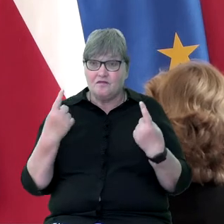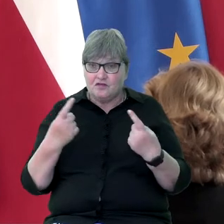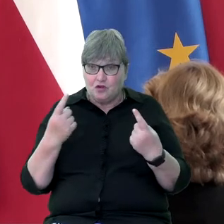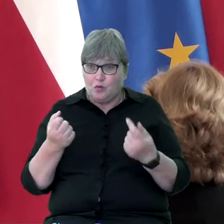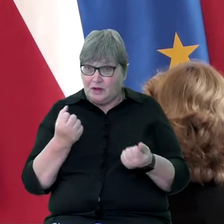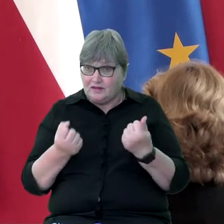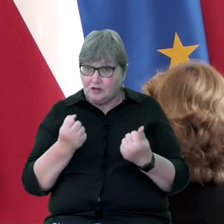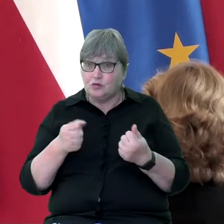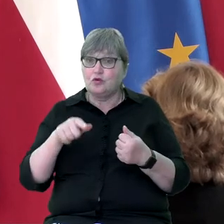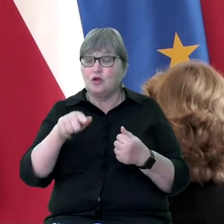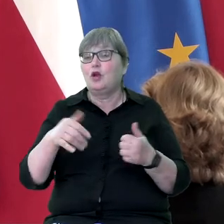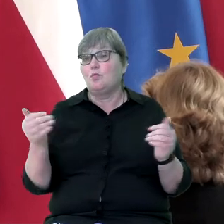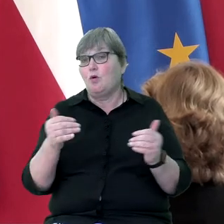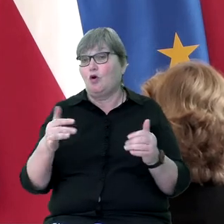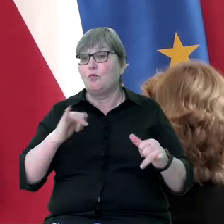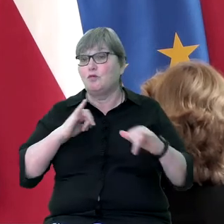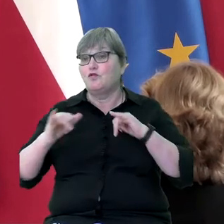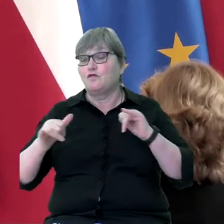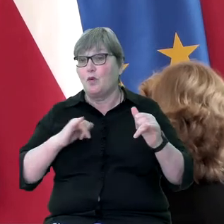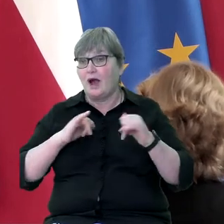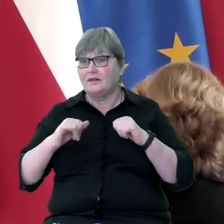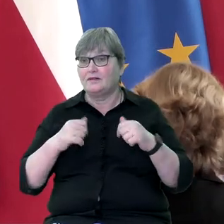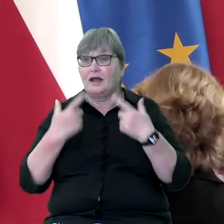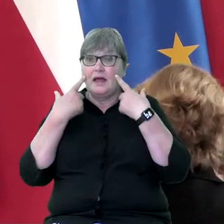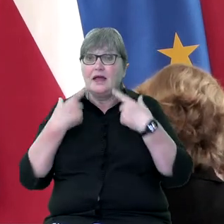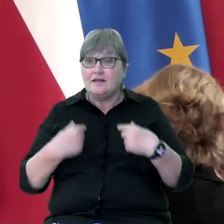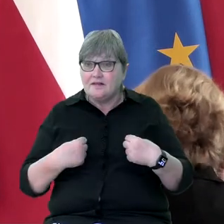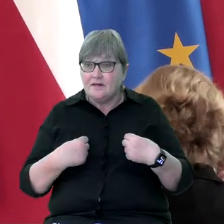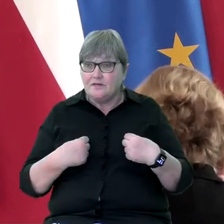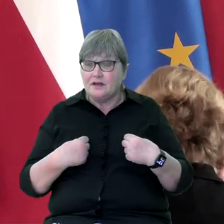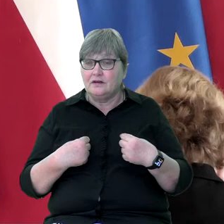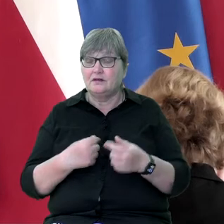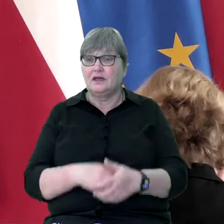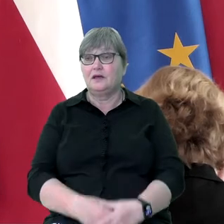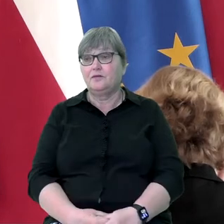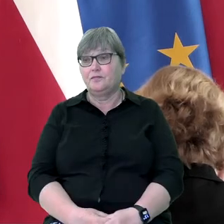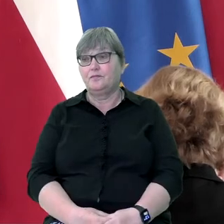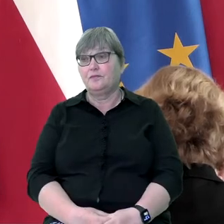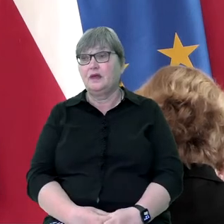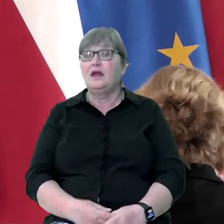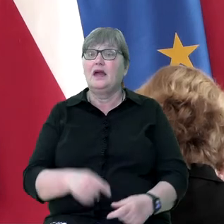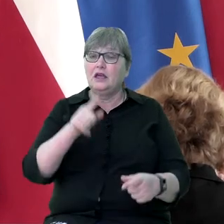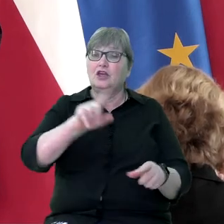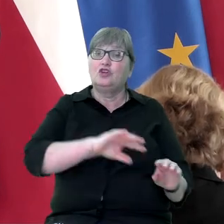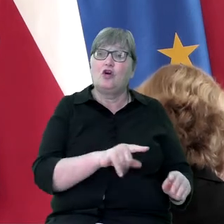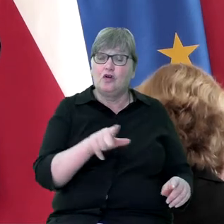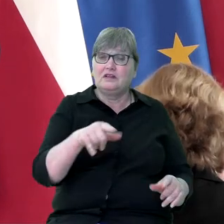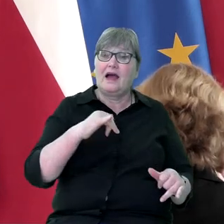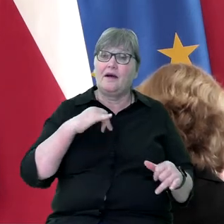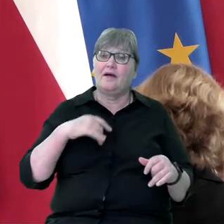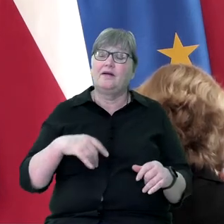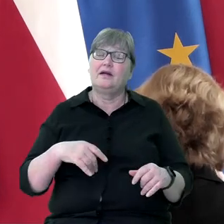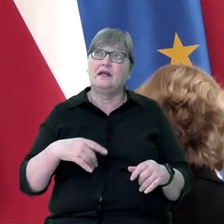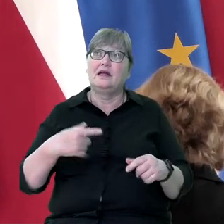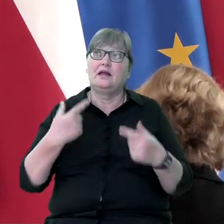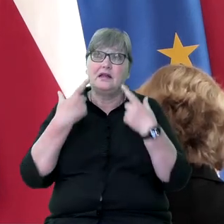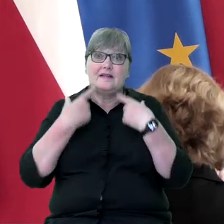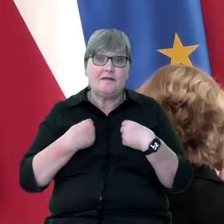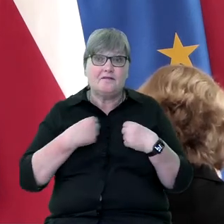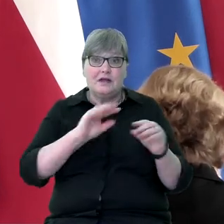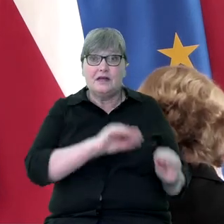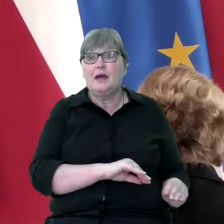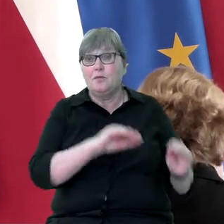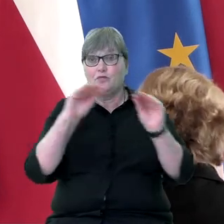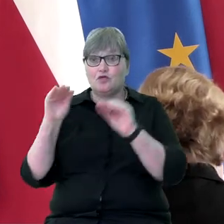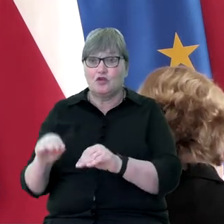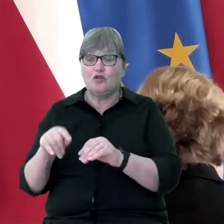władze cywilne, to ich wykonywanie ich funkcji przechodzi na odpowiednich dowódców wojskowych. Ponieważ organizacja wojskowa no, szybciej